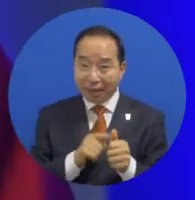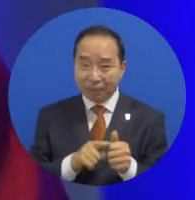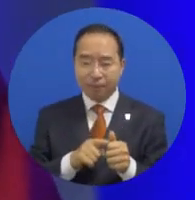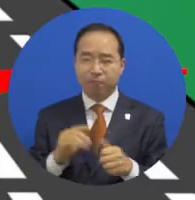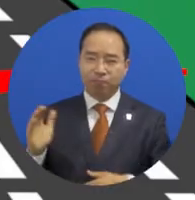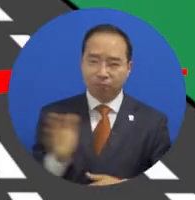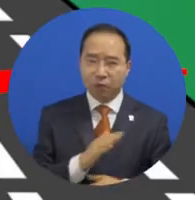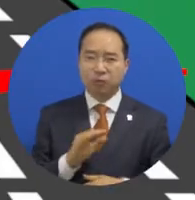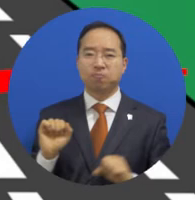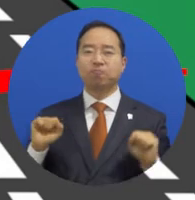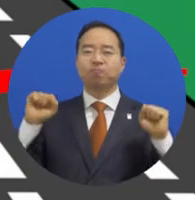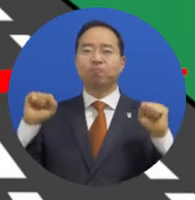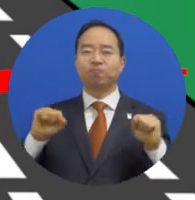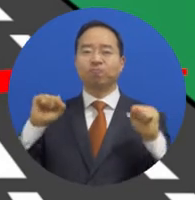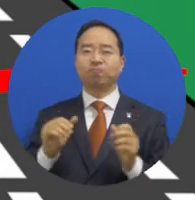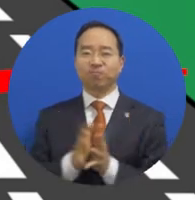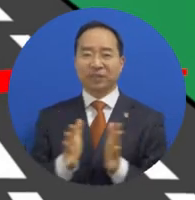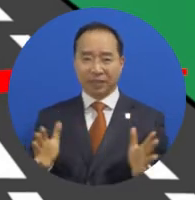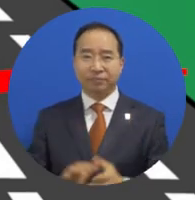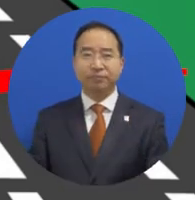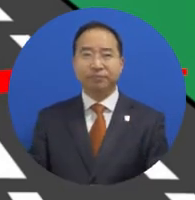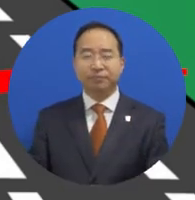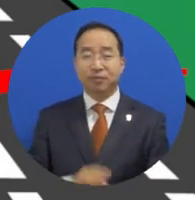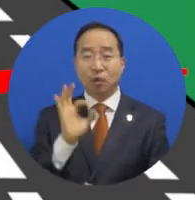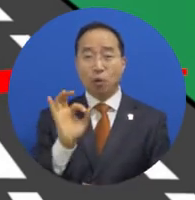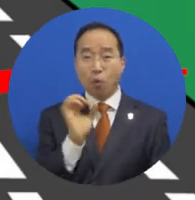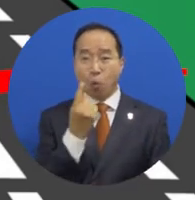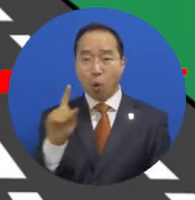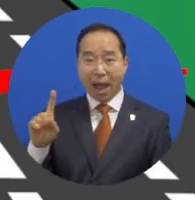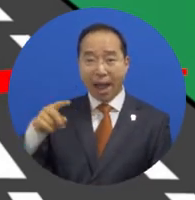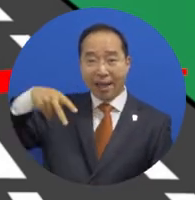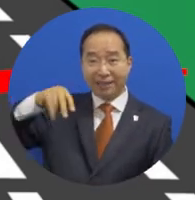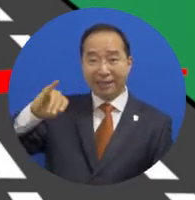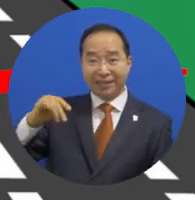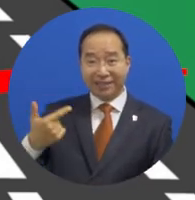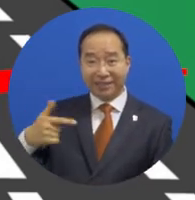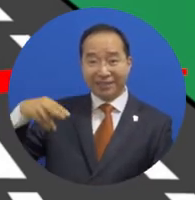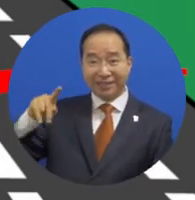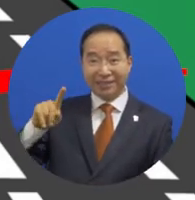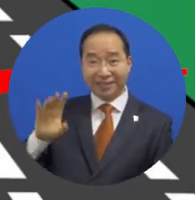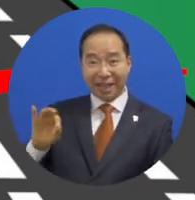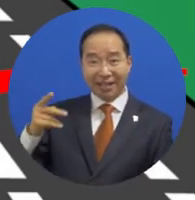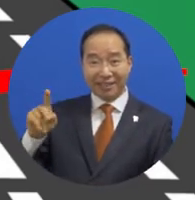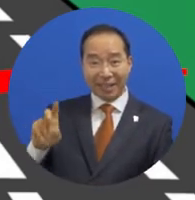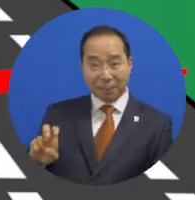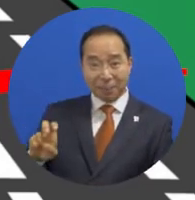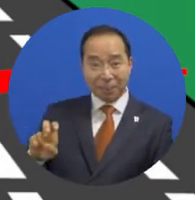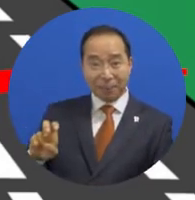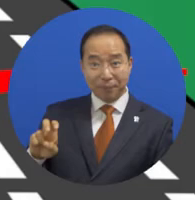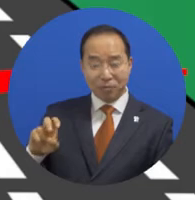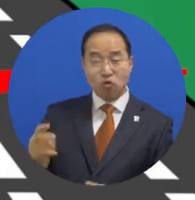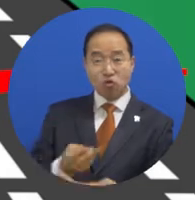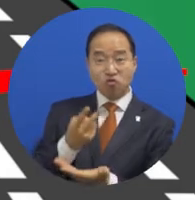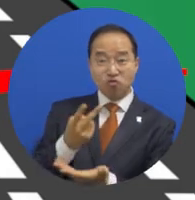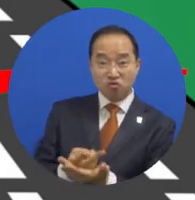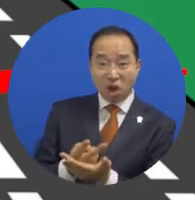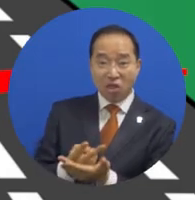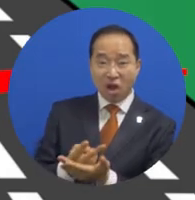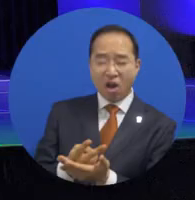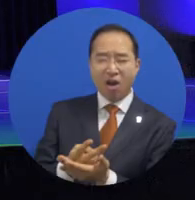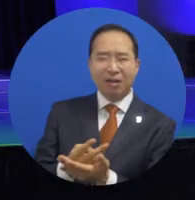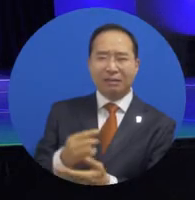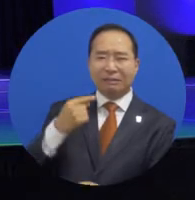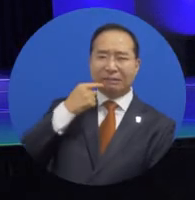시작합니다. 와신상담이란 한자성어 아세요? 누울와 뗄나무신 핥틀상 쓸개